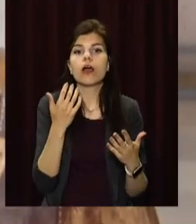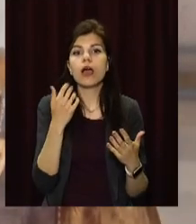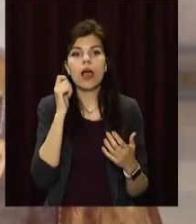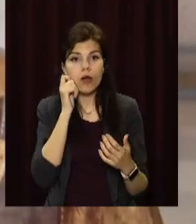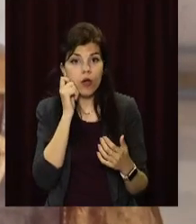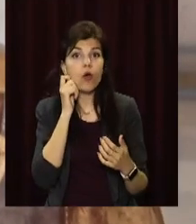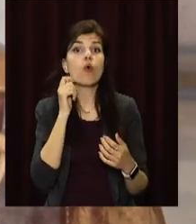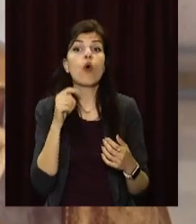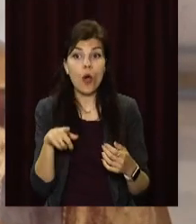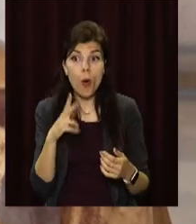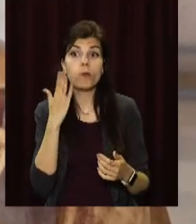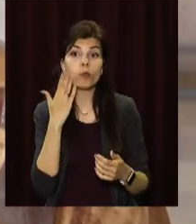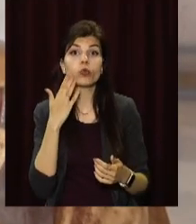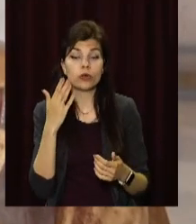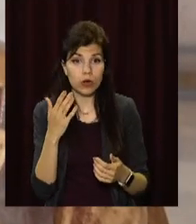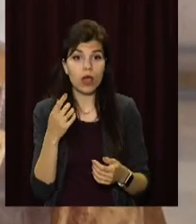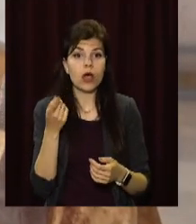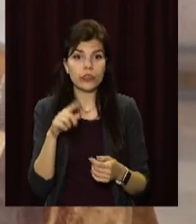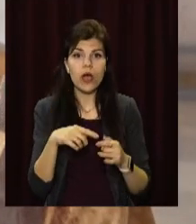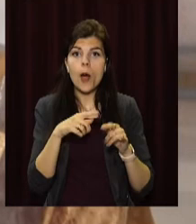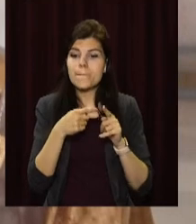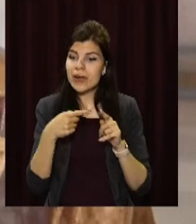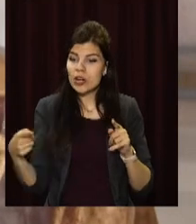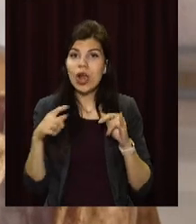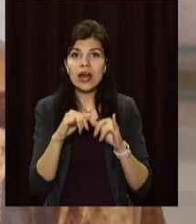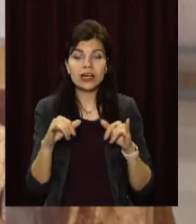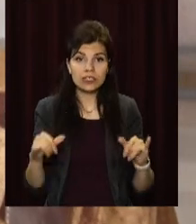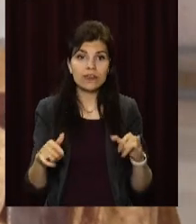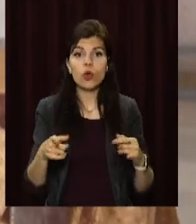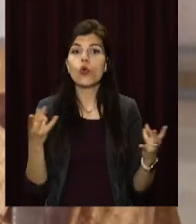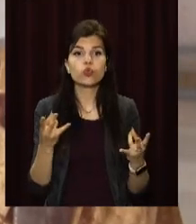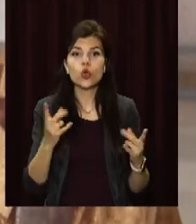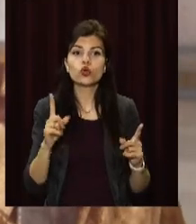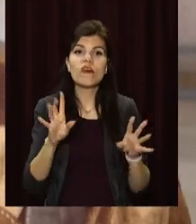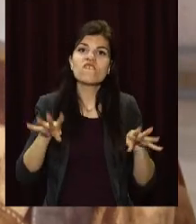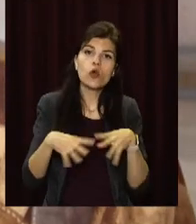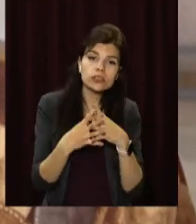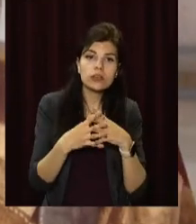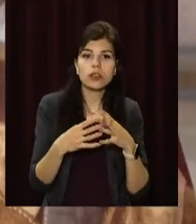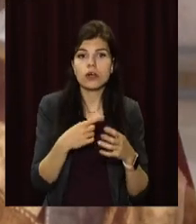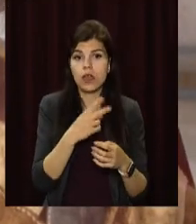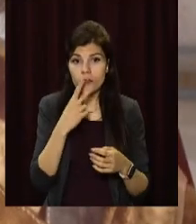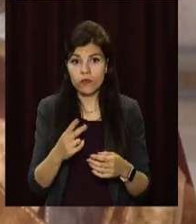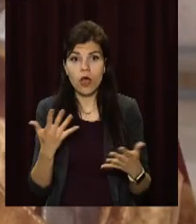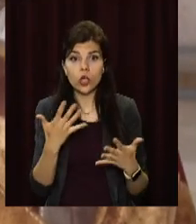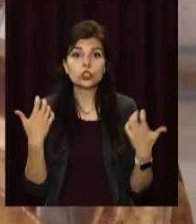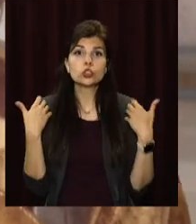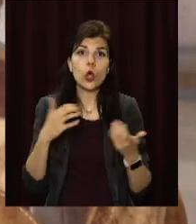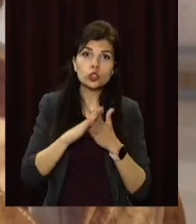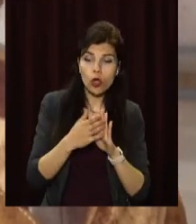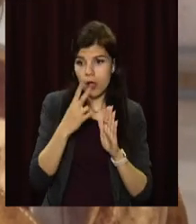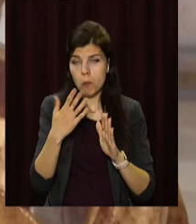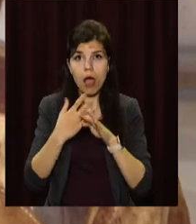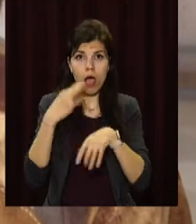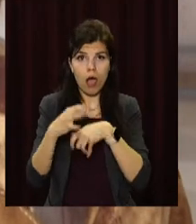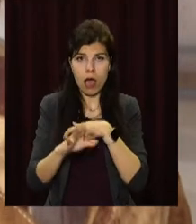возраст ребенка, врач в период развития его и становления определяет состояние здоровья. Поэтому это